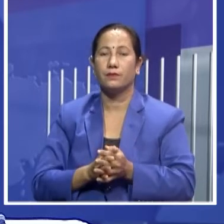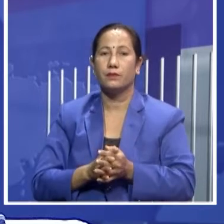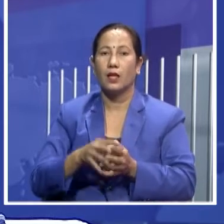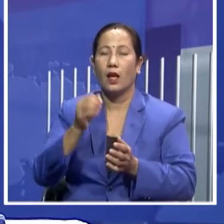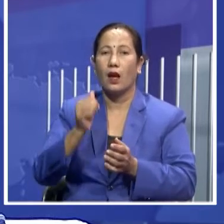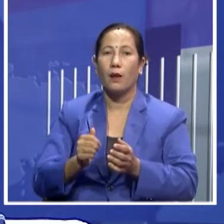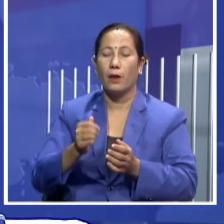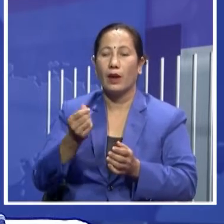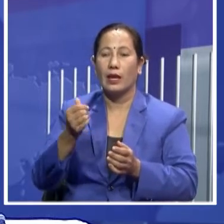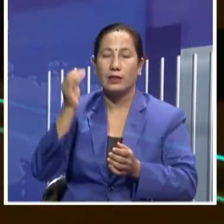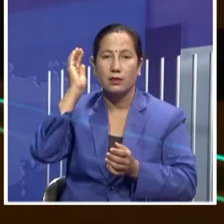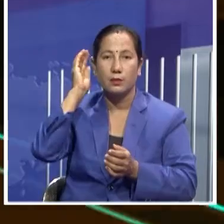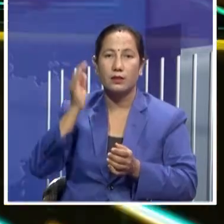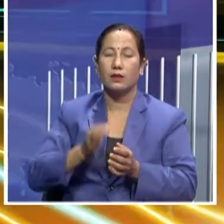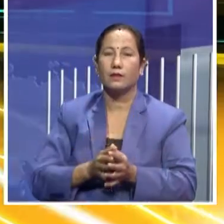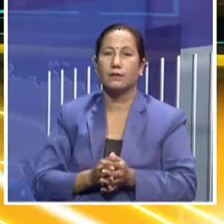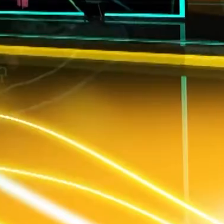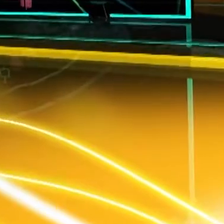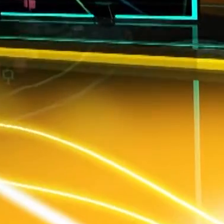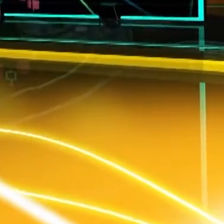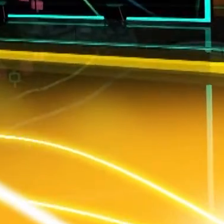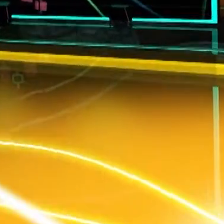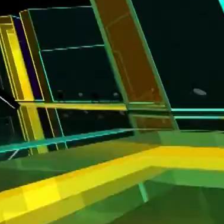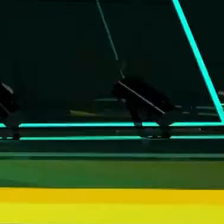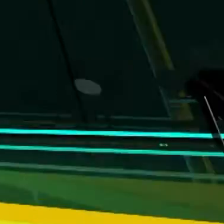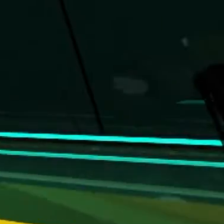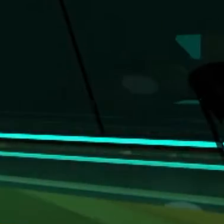अब आर्थिक समाचार।